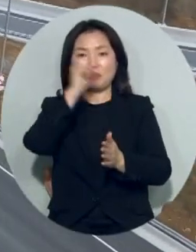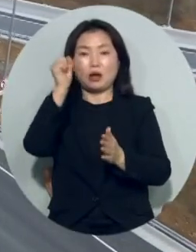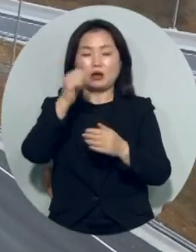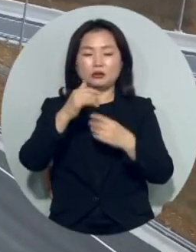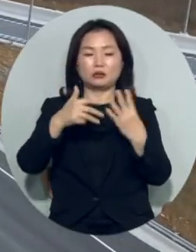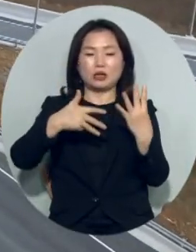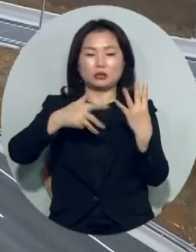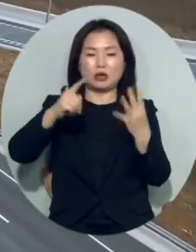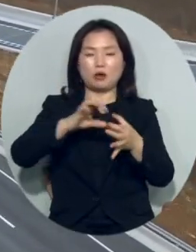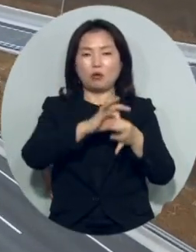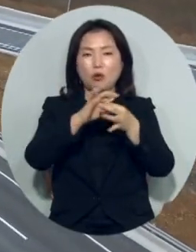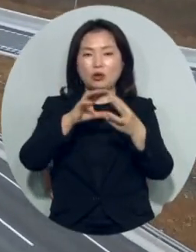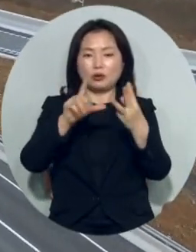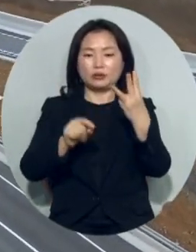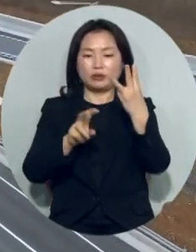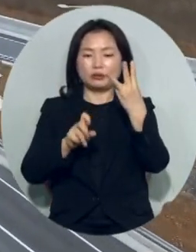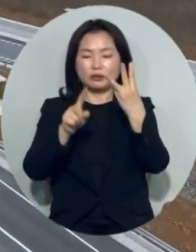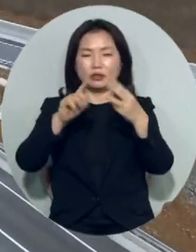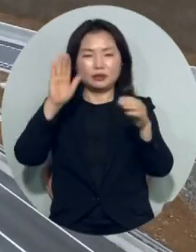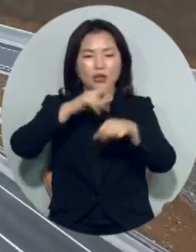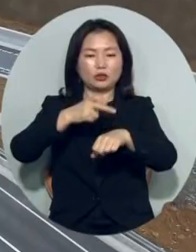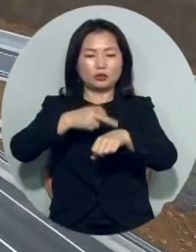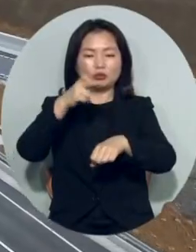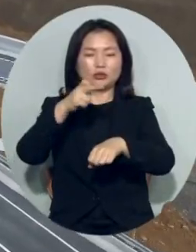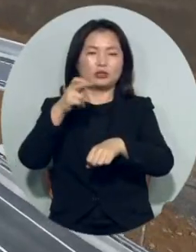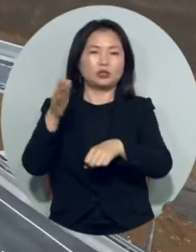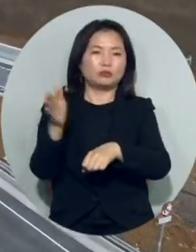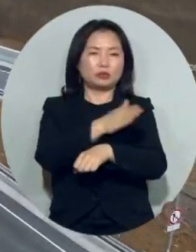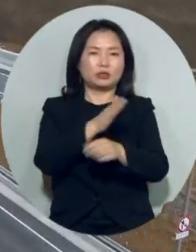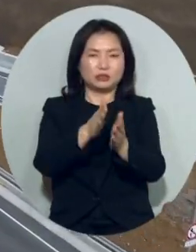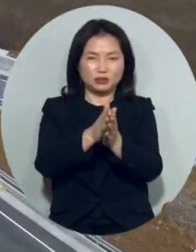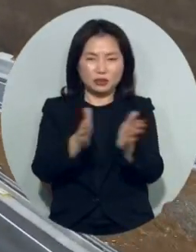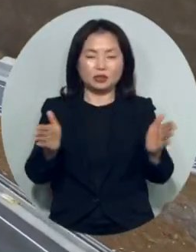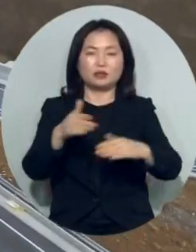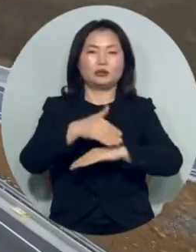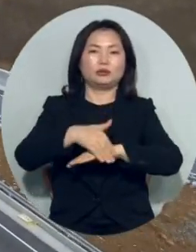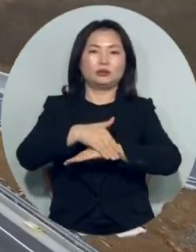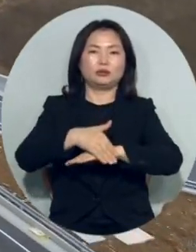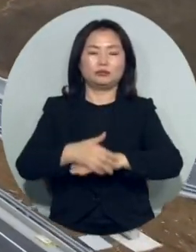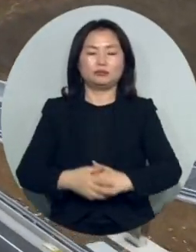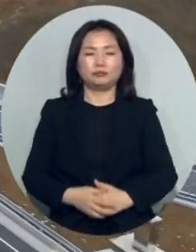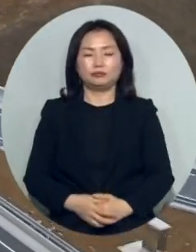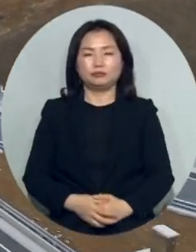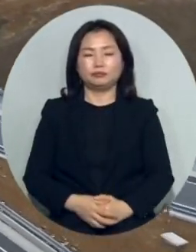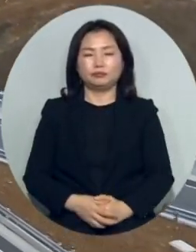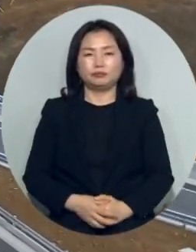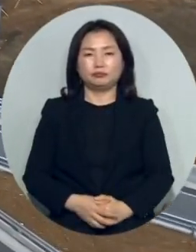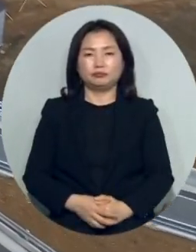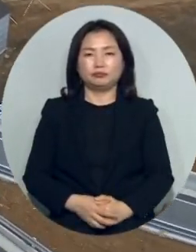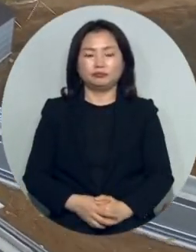순환도로는 오는 31일 낮 12시에 정식 개통될 예정입니다. MBC 뉴스 김은혜입니다.